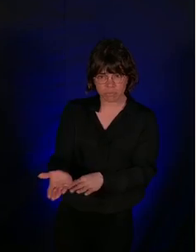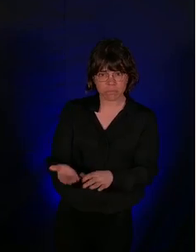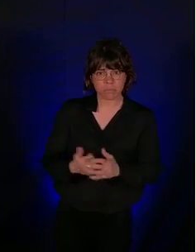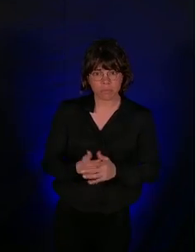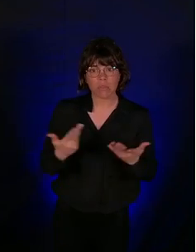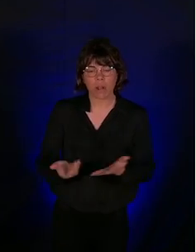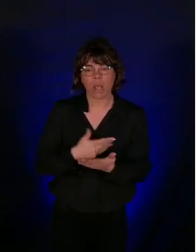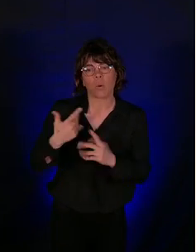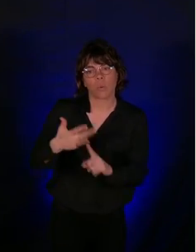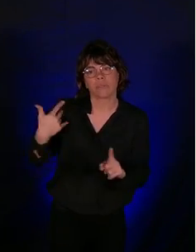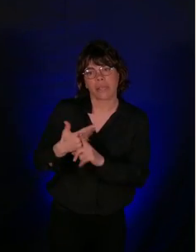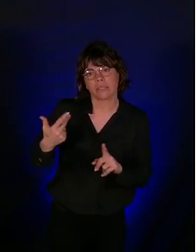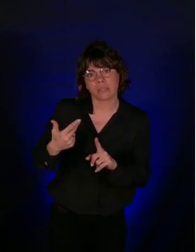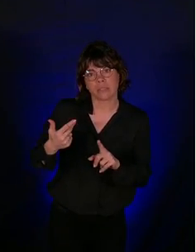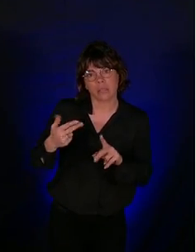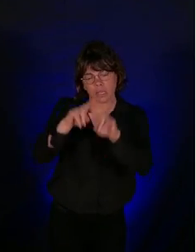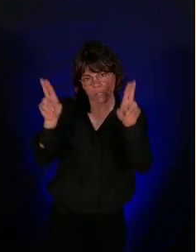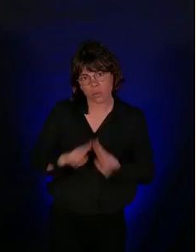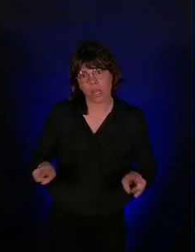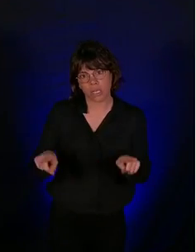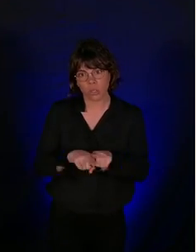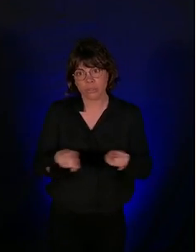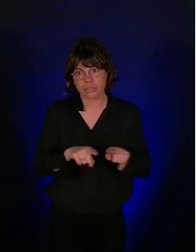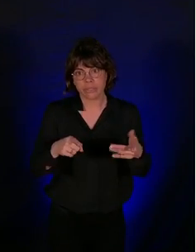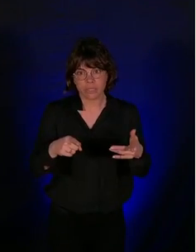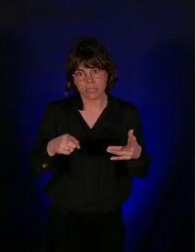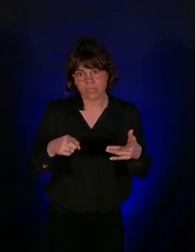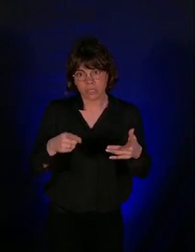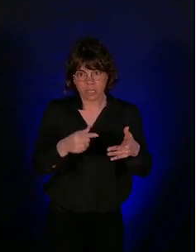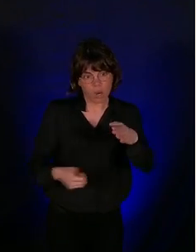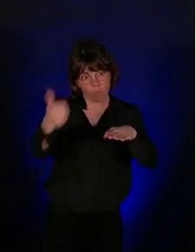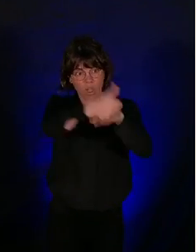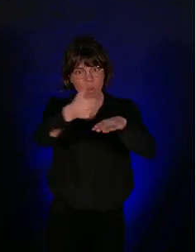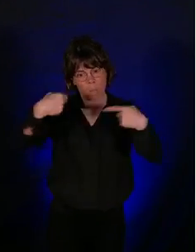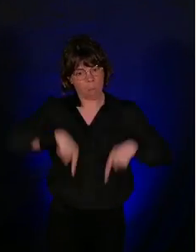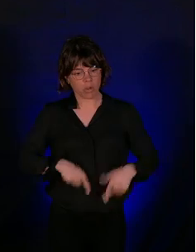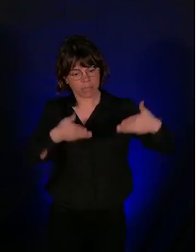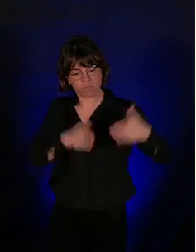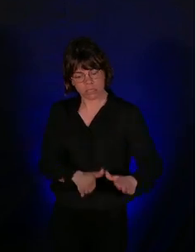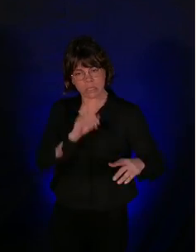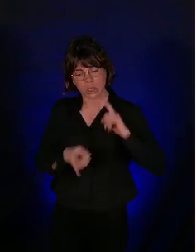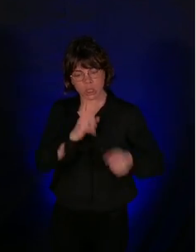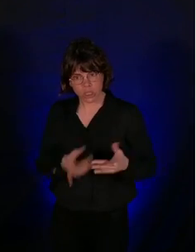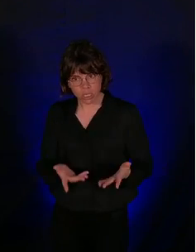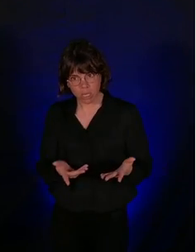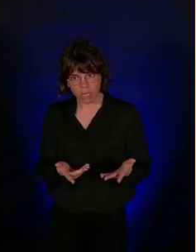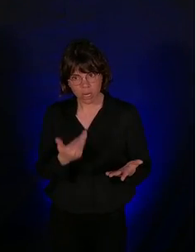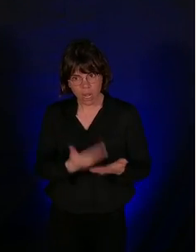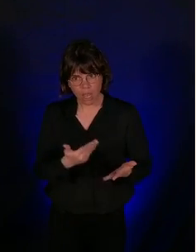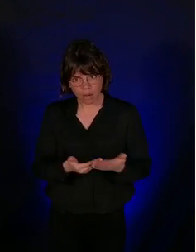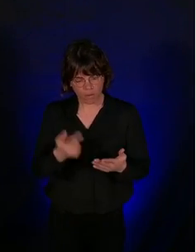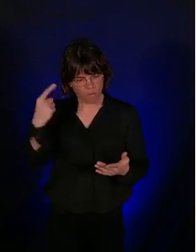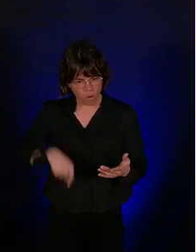international et de l'hégémonie des puissances impérialistes dirigées par les gros patrons et les gouvernements libéraux faut-il faire l'économie de